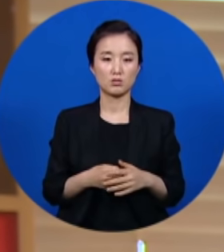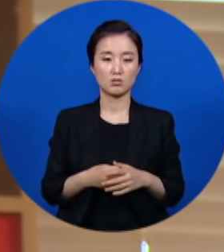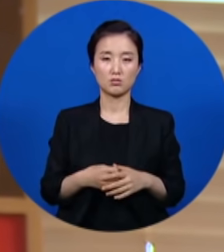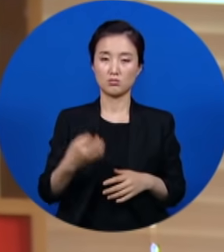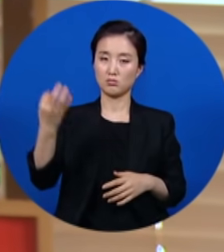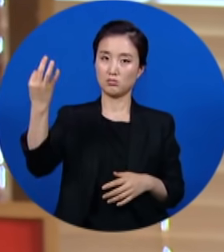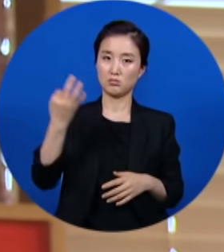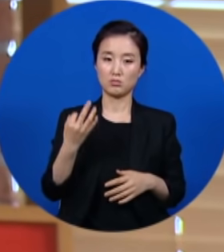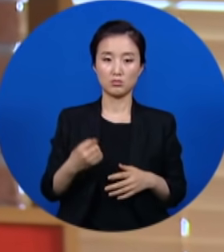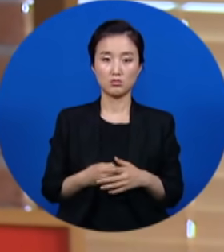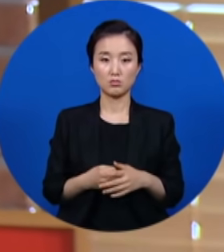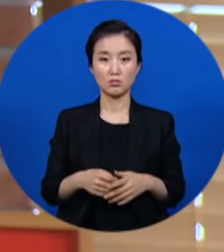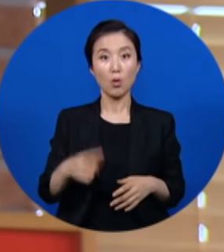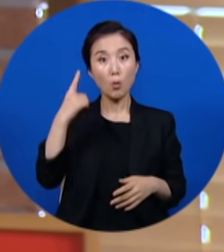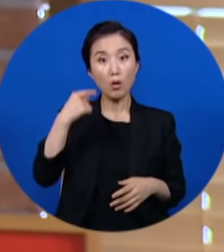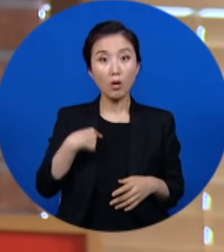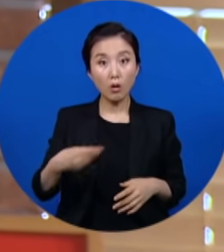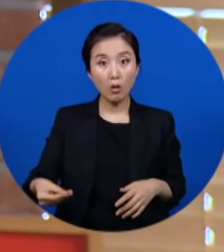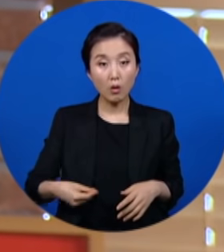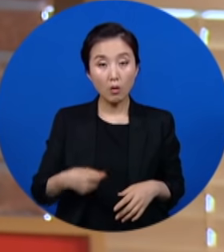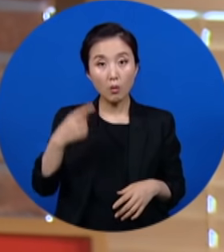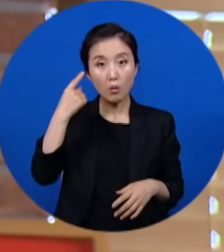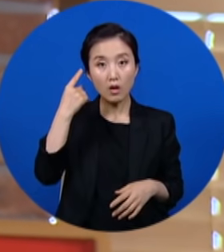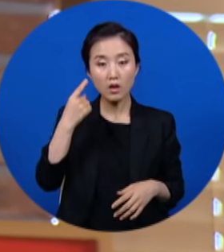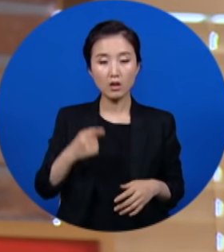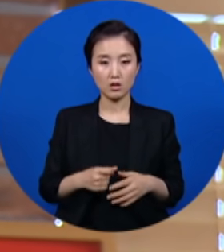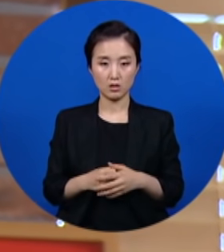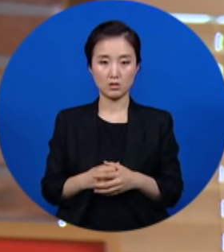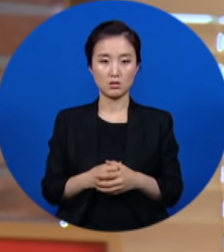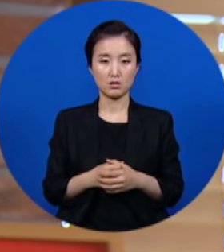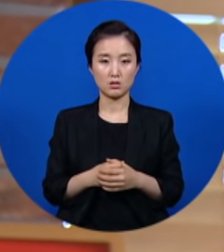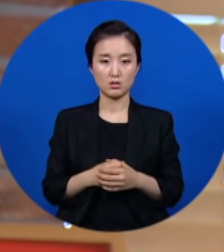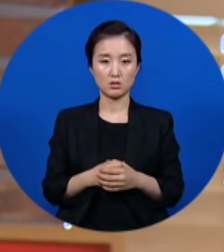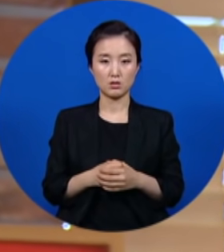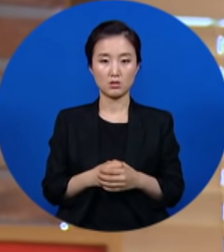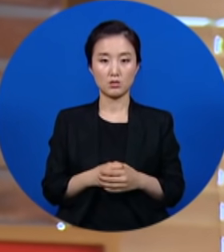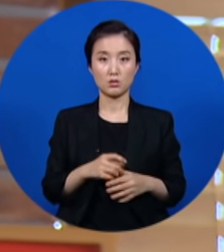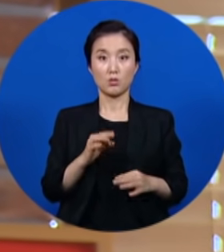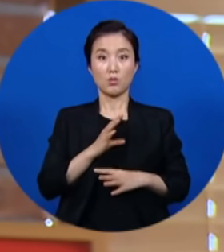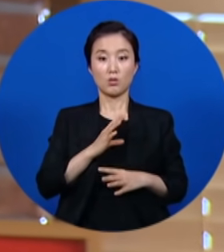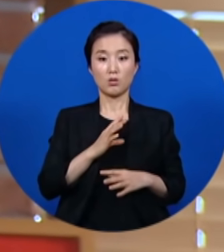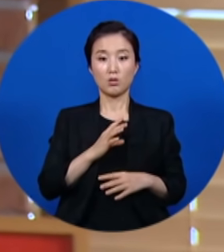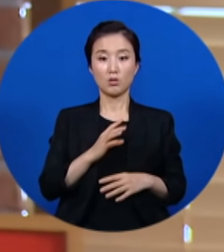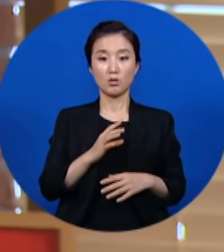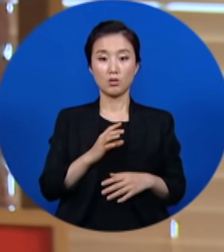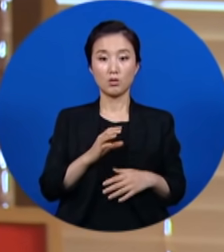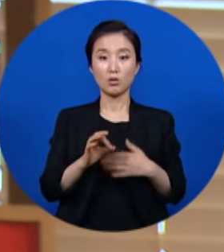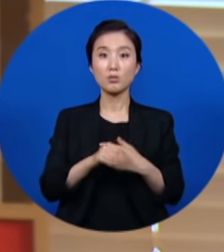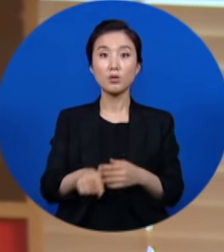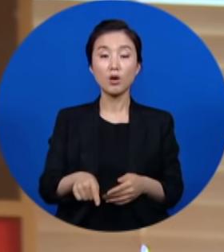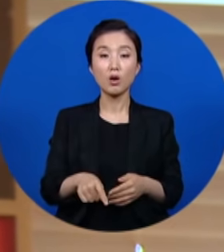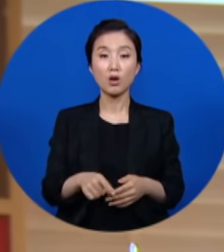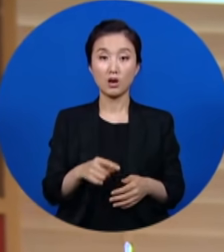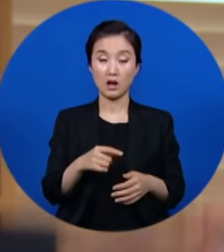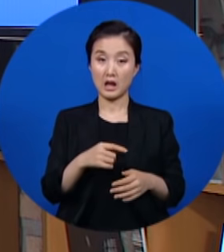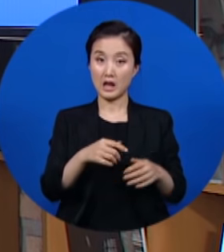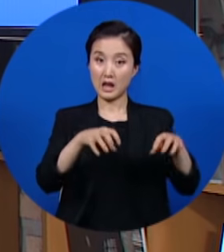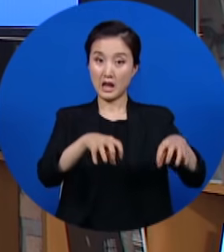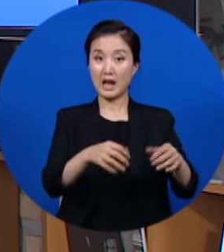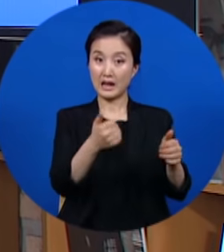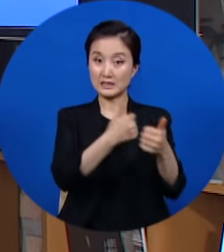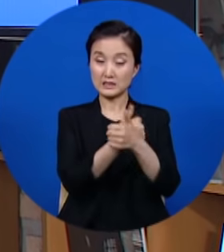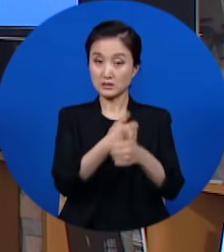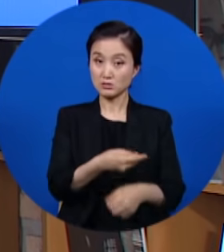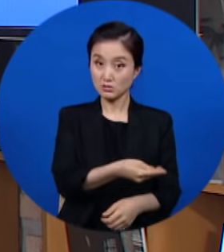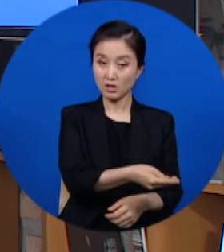보면서 이걸 왜 나한테 주는 거야 그래도 래요 눌러 가지고 그렇게 지우지 마셔요 따다 줄까 니가